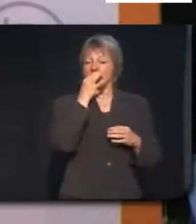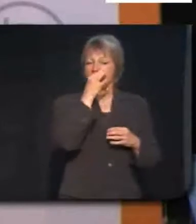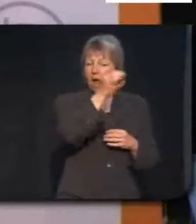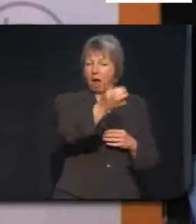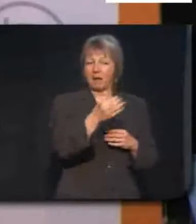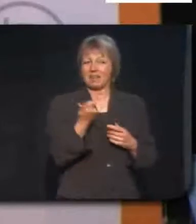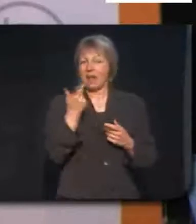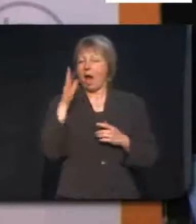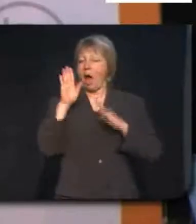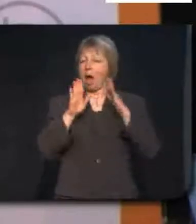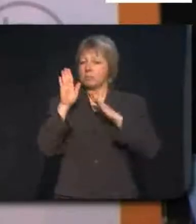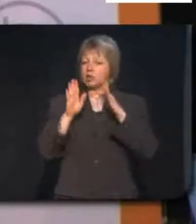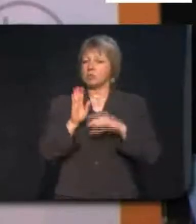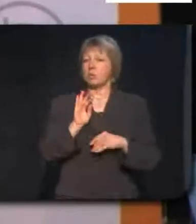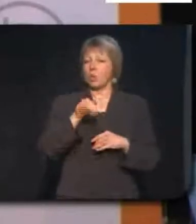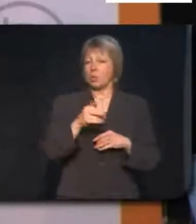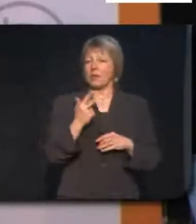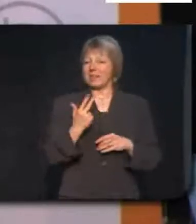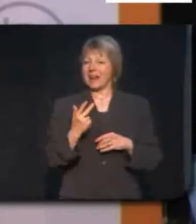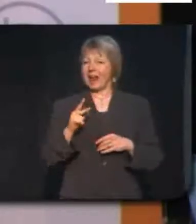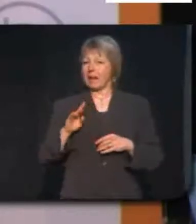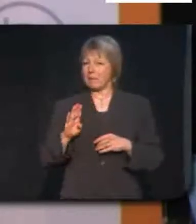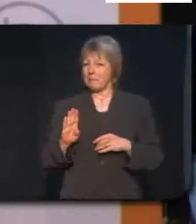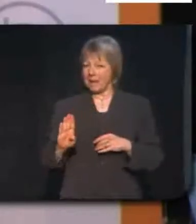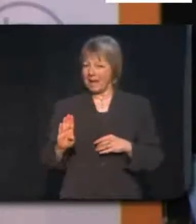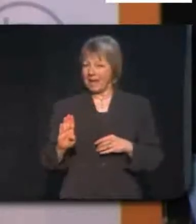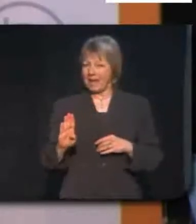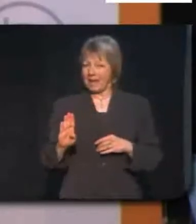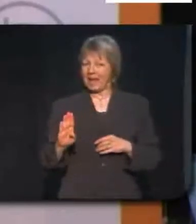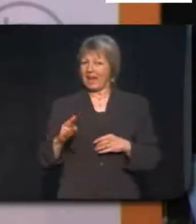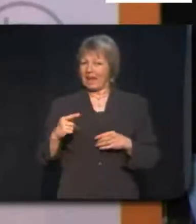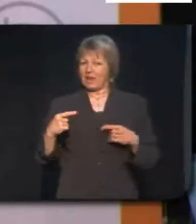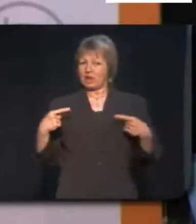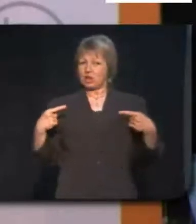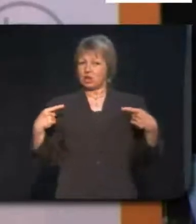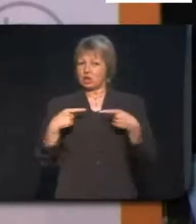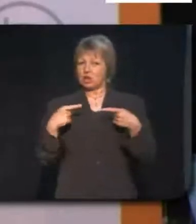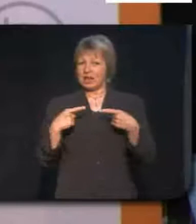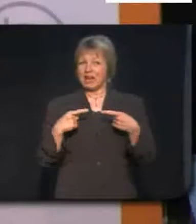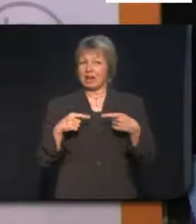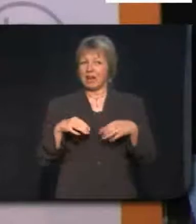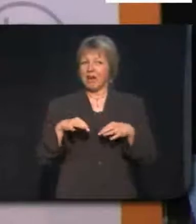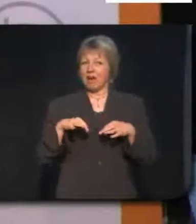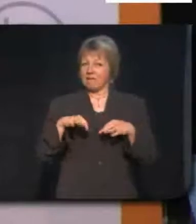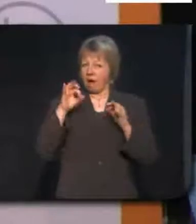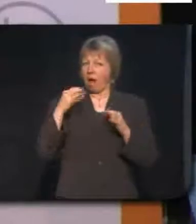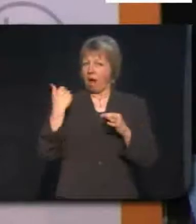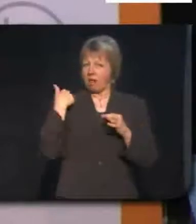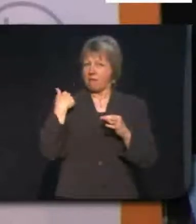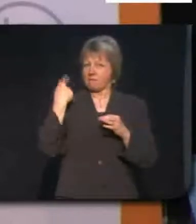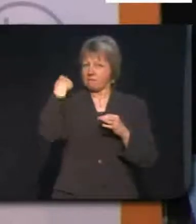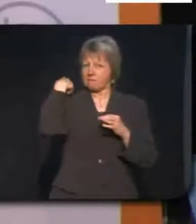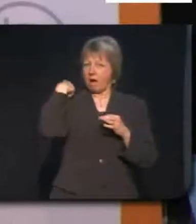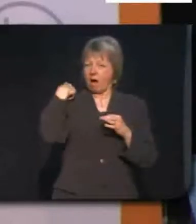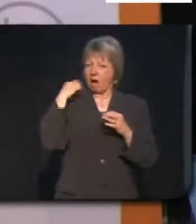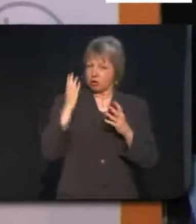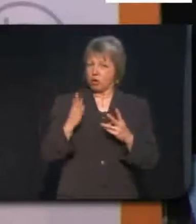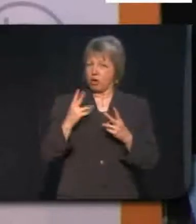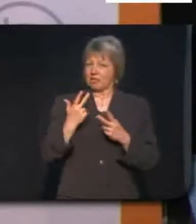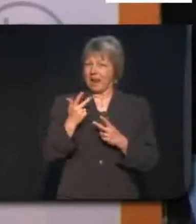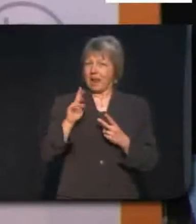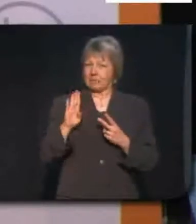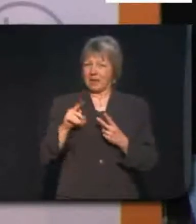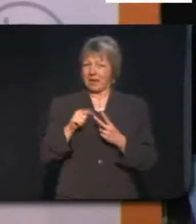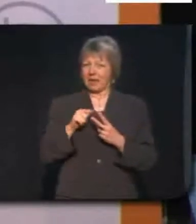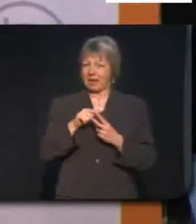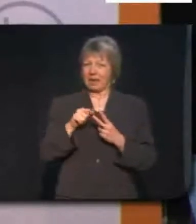Abstimmung die wir zu 3b gemacht haben als die Stichwahl zwischen diesen beiden Anträgen verstehen ich bitte um das Kartenzeichen